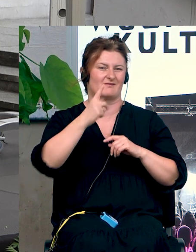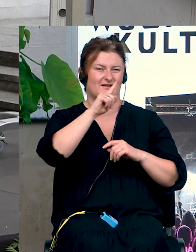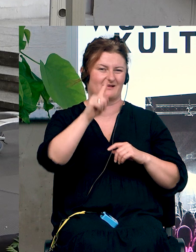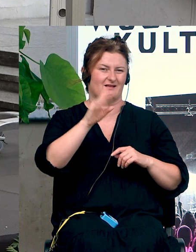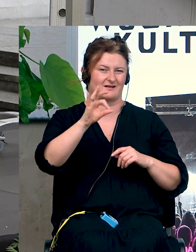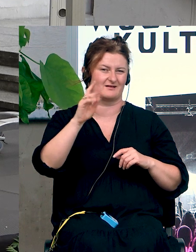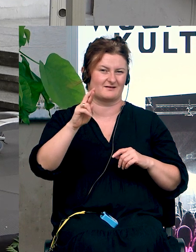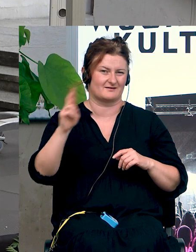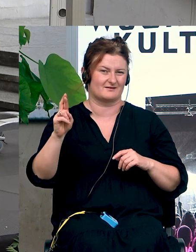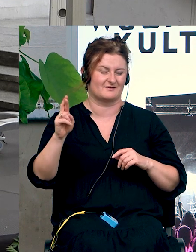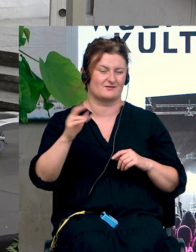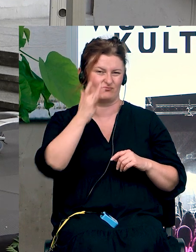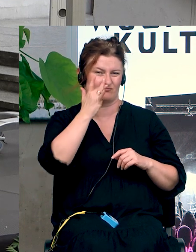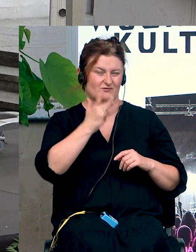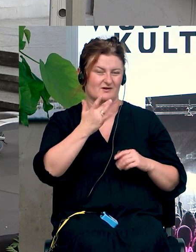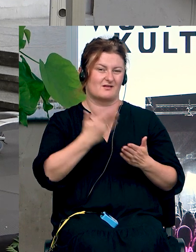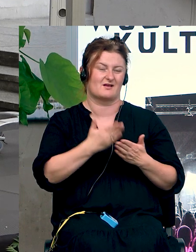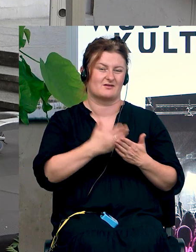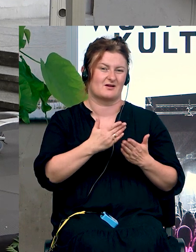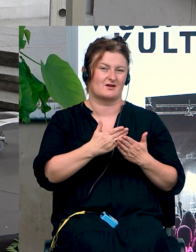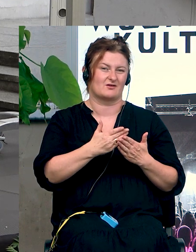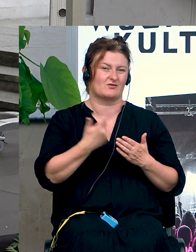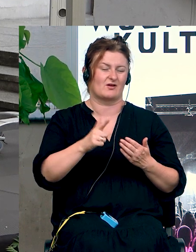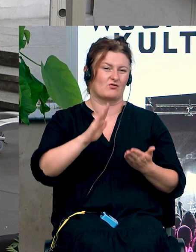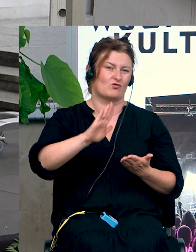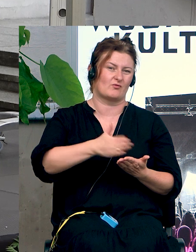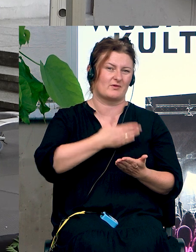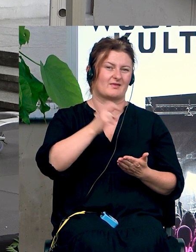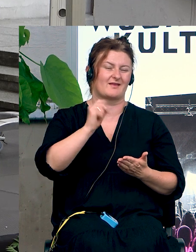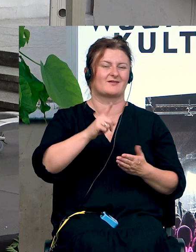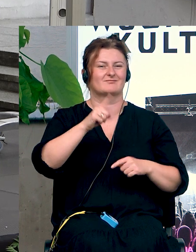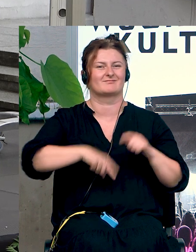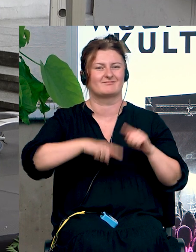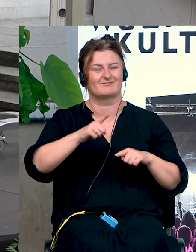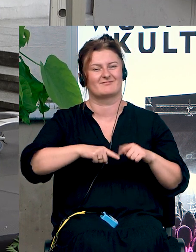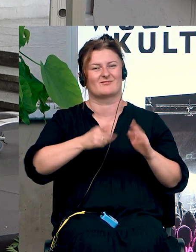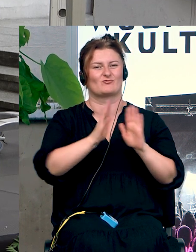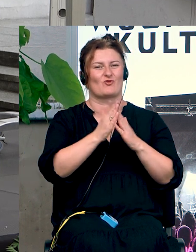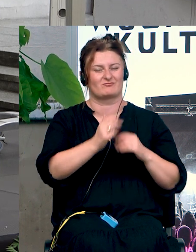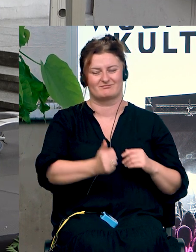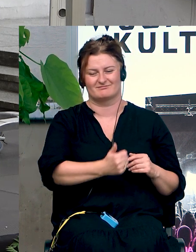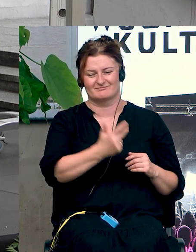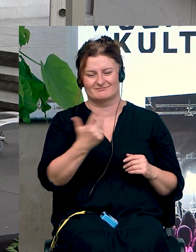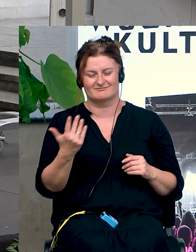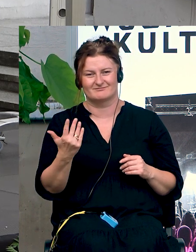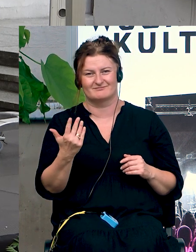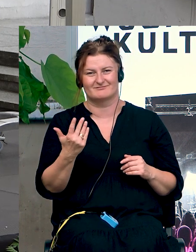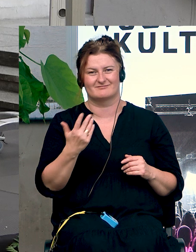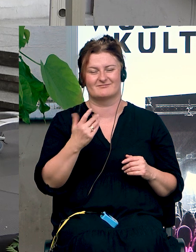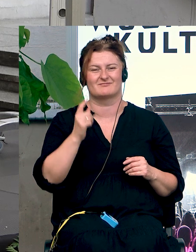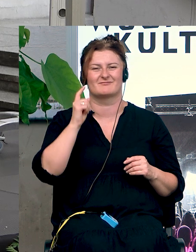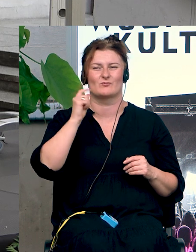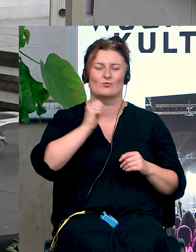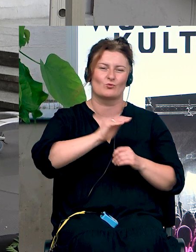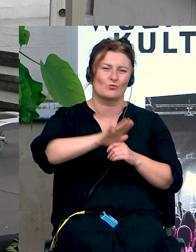Тому, звичайно, мене не уминув такий стандартний піонерський набір, якийсь там мальчиш плахіш чи щось таке. У нас